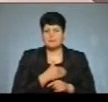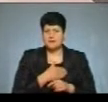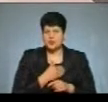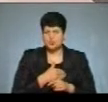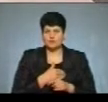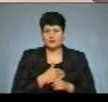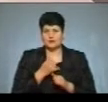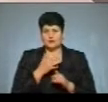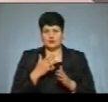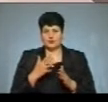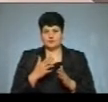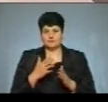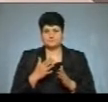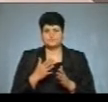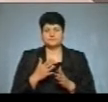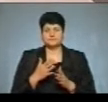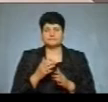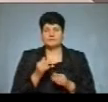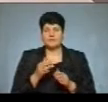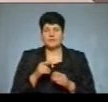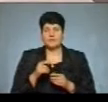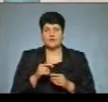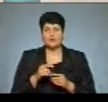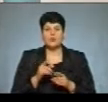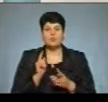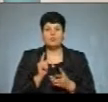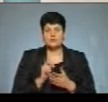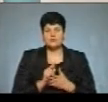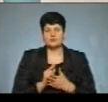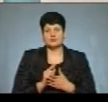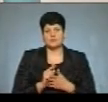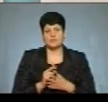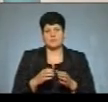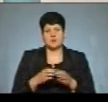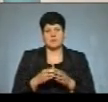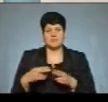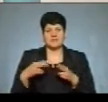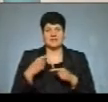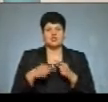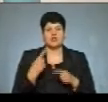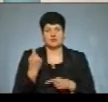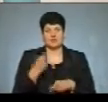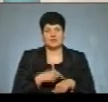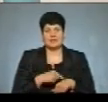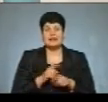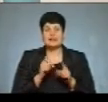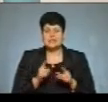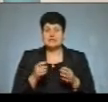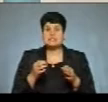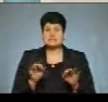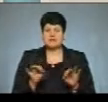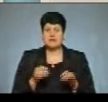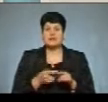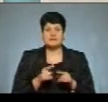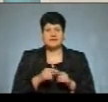якою людина не може справитися, підвищення температури тіла, з якою людина не може справитися, обов'язково бригада приїде через годину. Як тільки звільниться, але